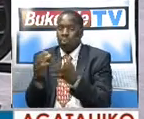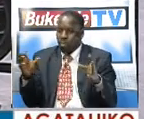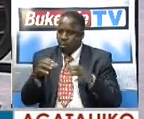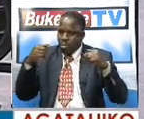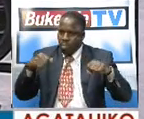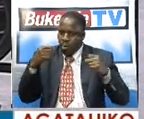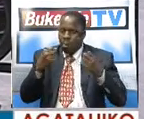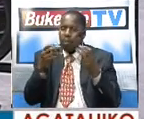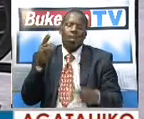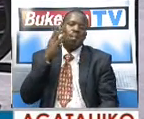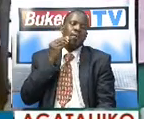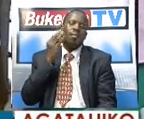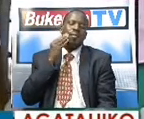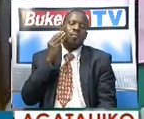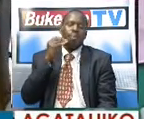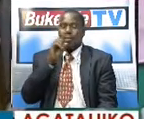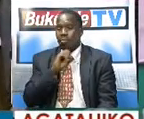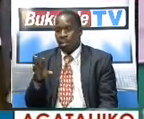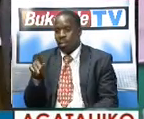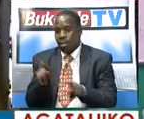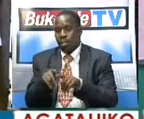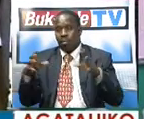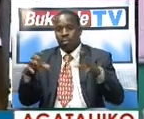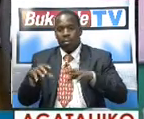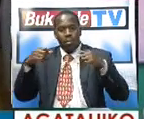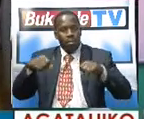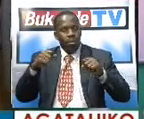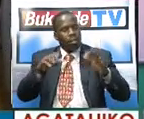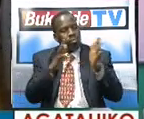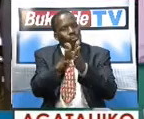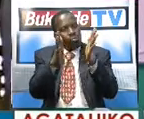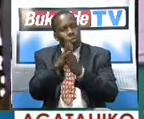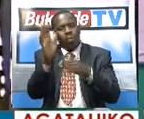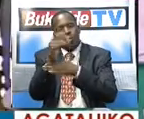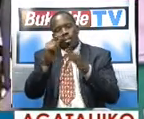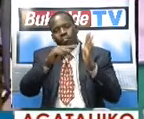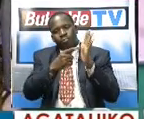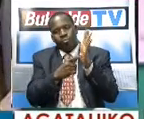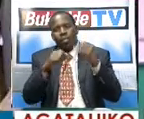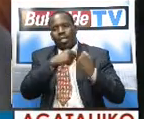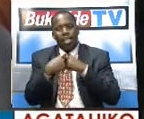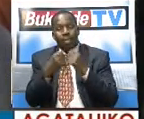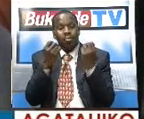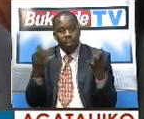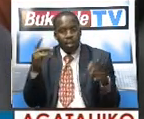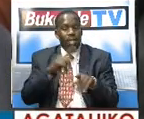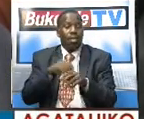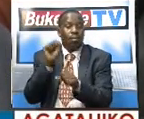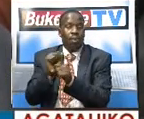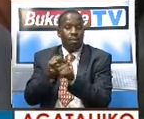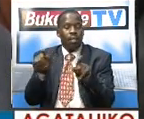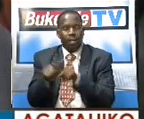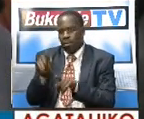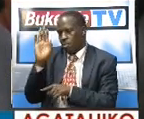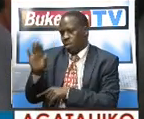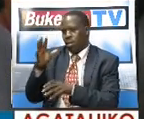boda abatali batendeke. Aba boda boda babulidde minisita ebizibu bye basanga nga bakola omulimu gwabwe nga n'omwogezi